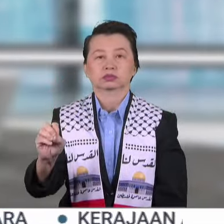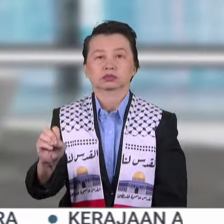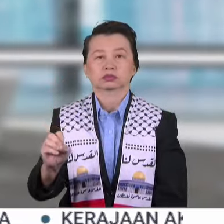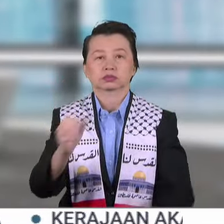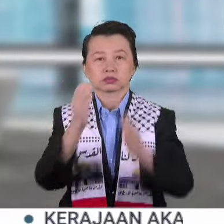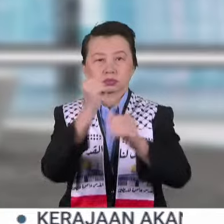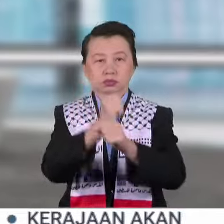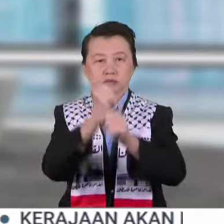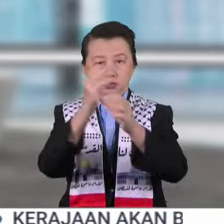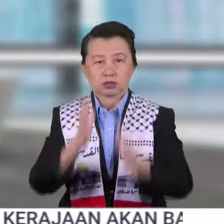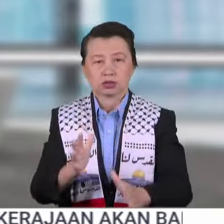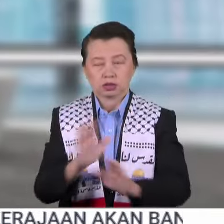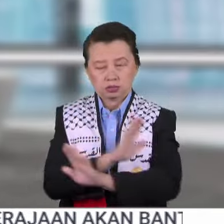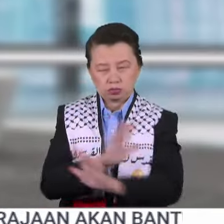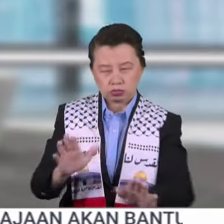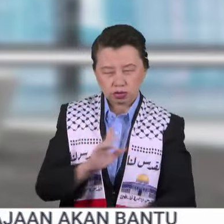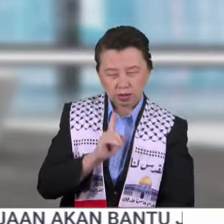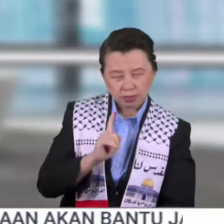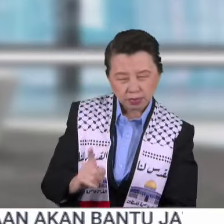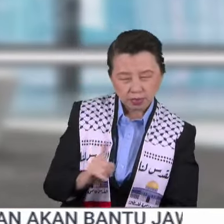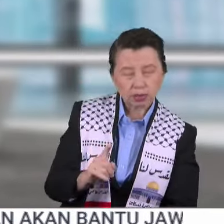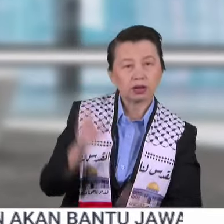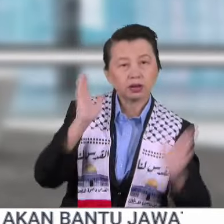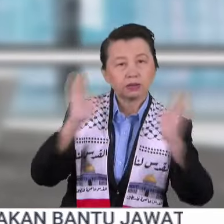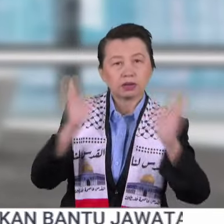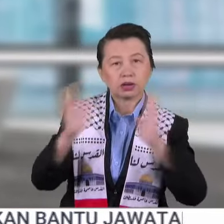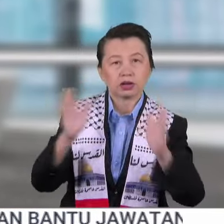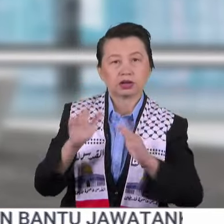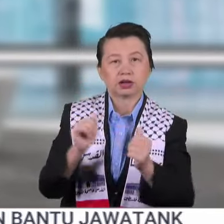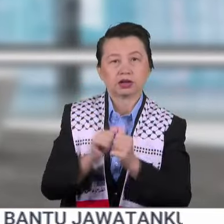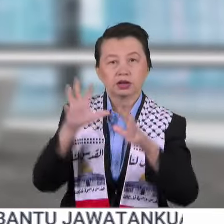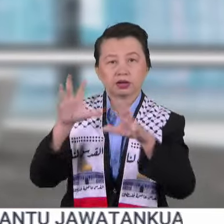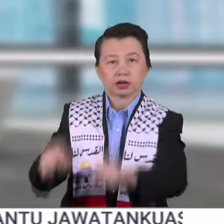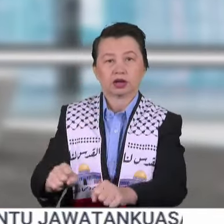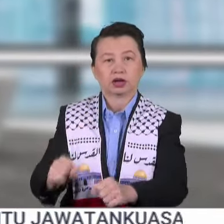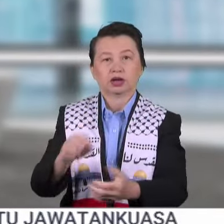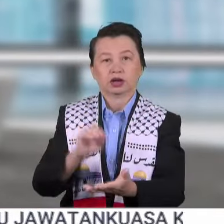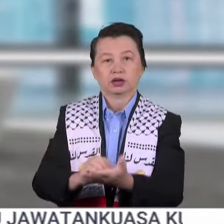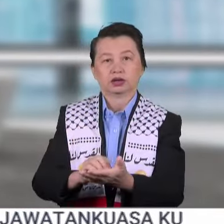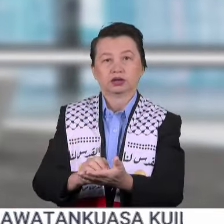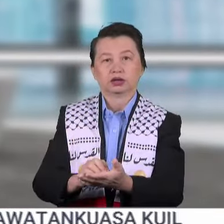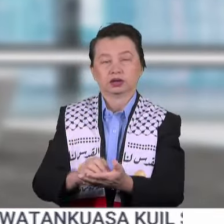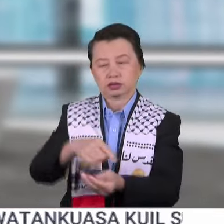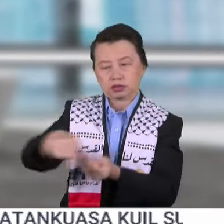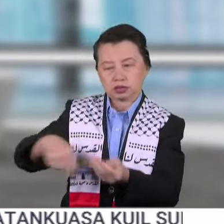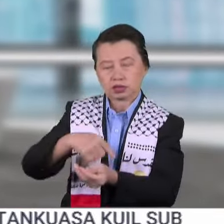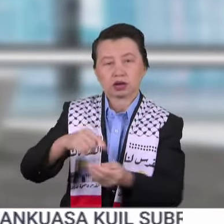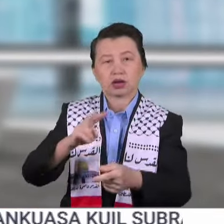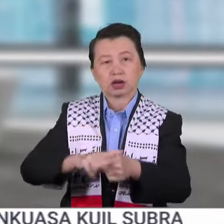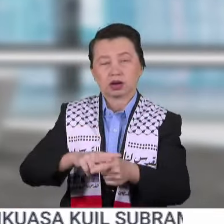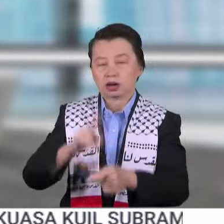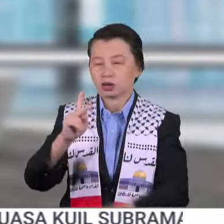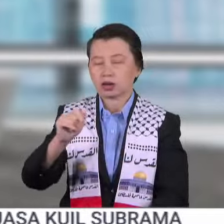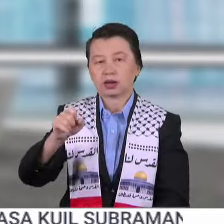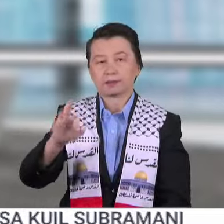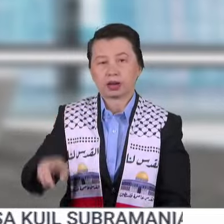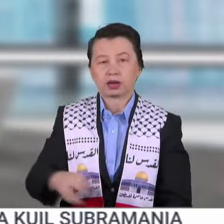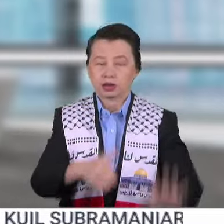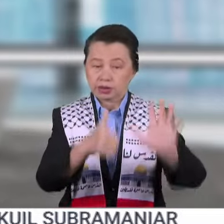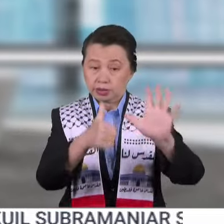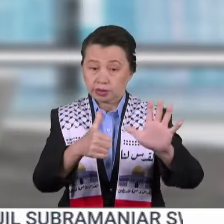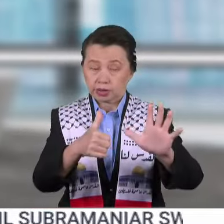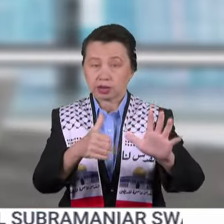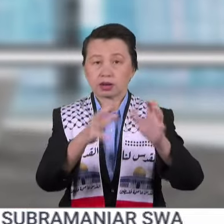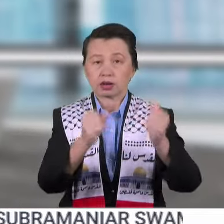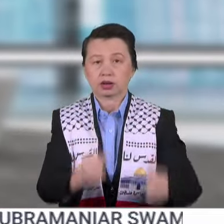Seramai 60 pekerja asing ditangkap menerusi operasi khas aman di kawasan perindustrian sekitar Kapar. Manakala 6 lagi tahanan warga tempatan